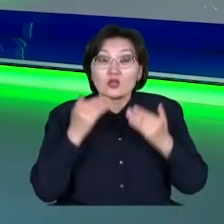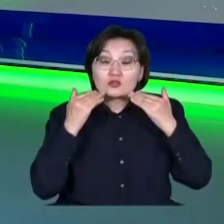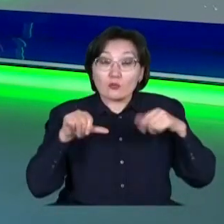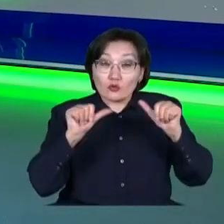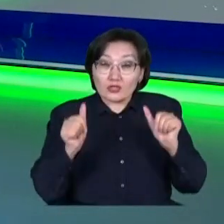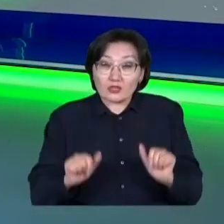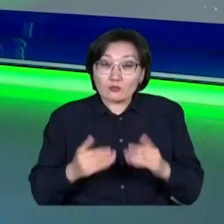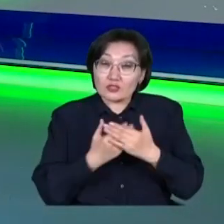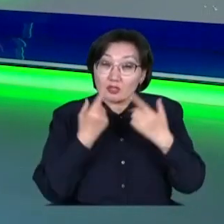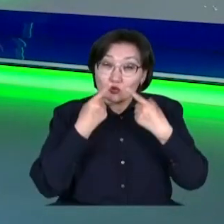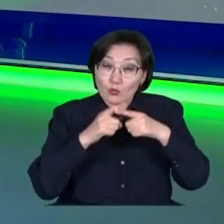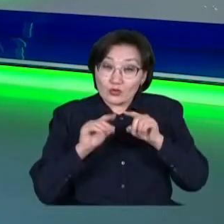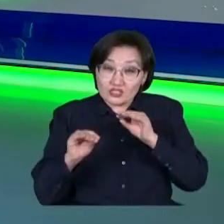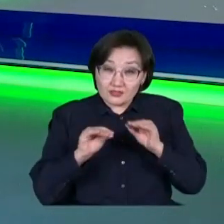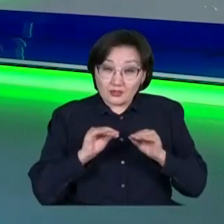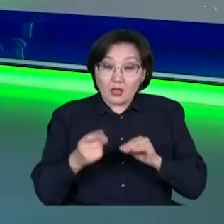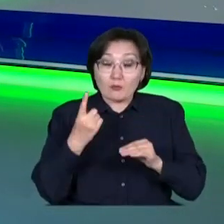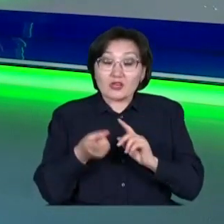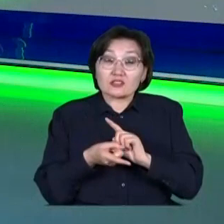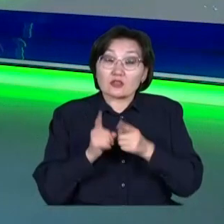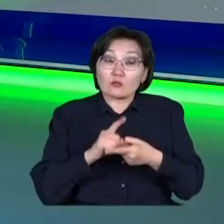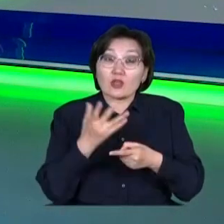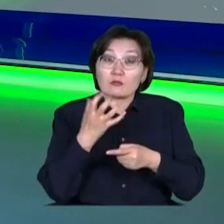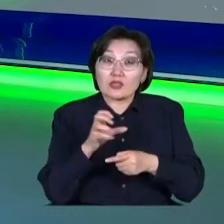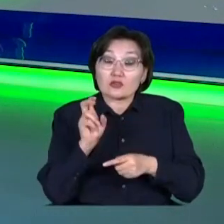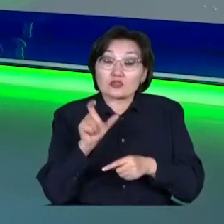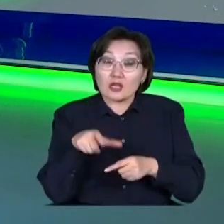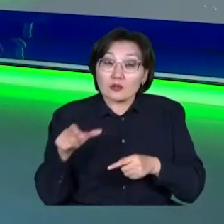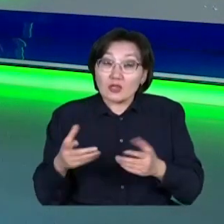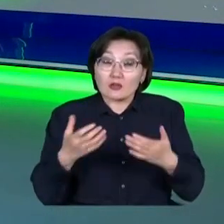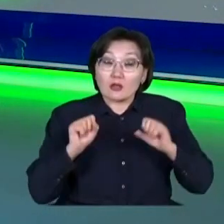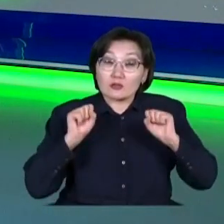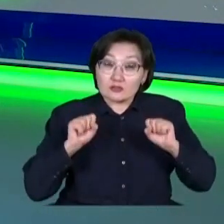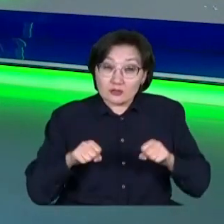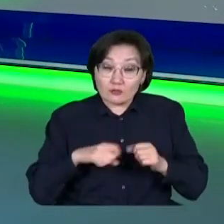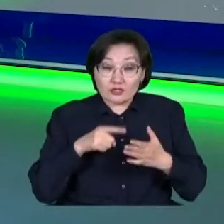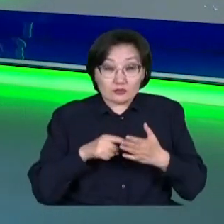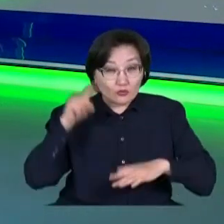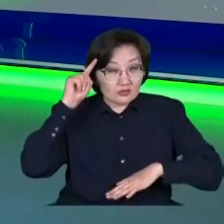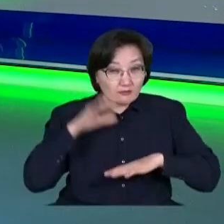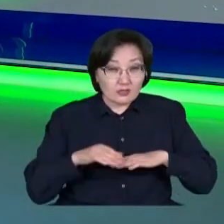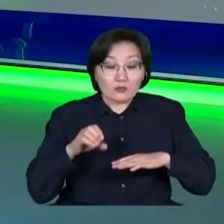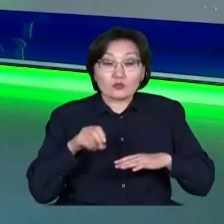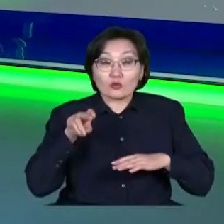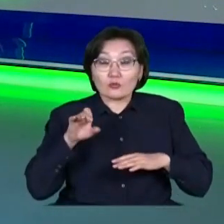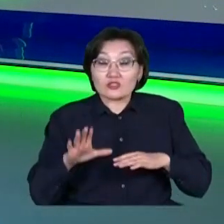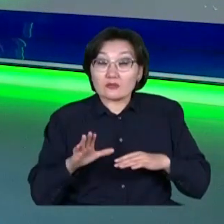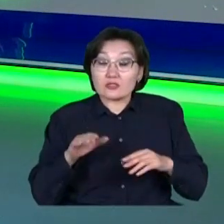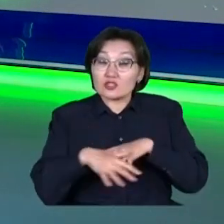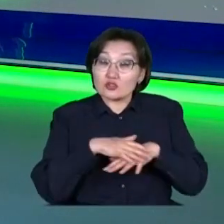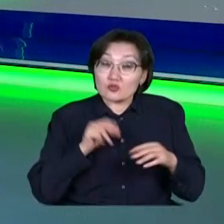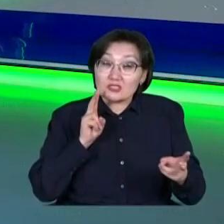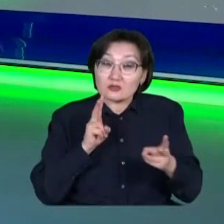үлгідегі технологиялармен жабдықталып, бір ауысымда 500 адамды қамти алады. Бұл туралы қала әкімі Ерболат Досаевтың тұрғындармен